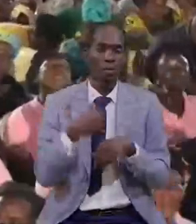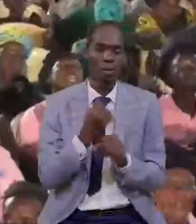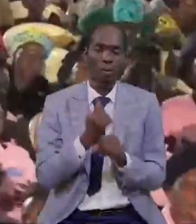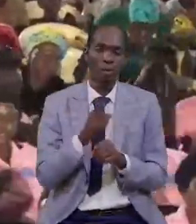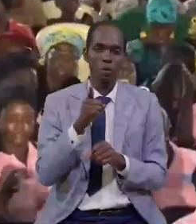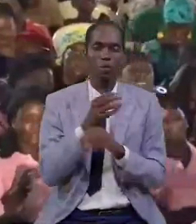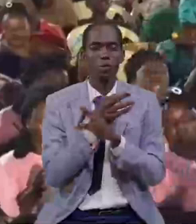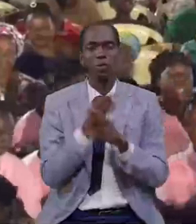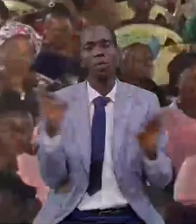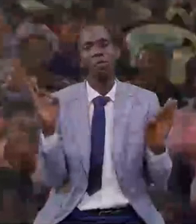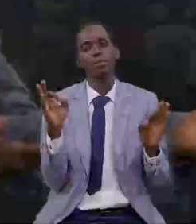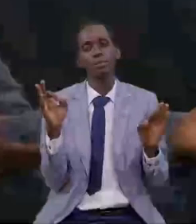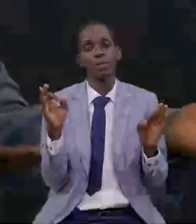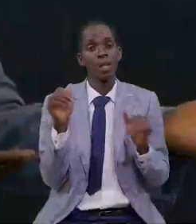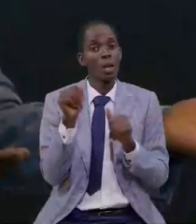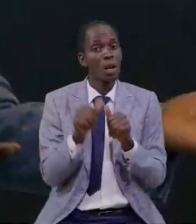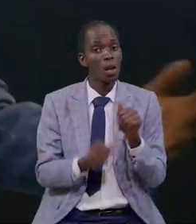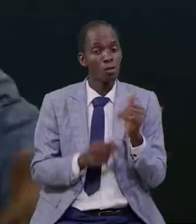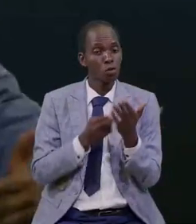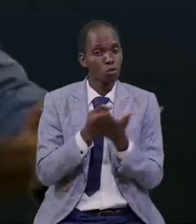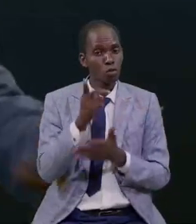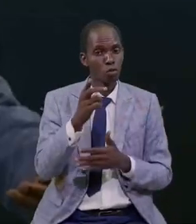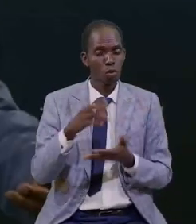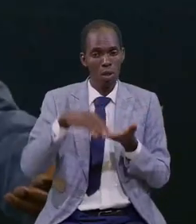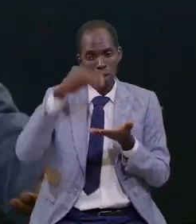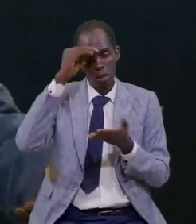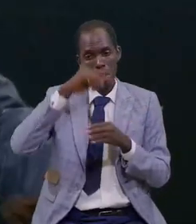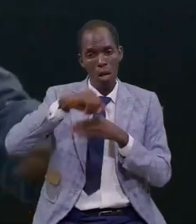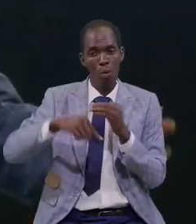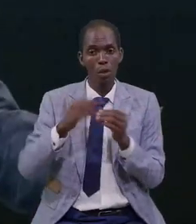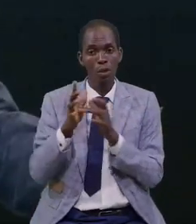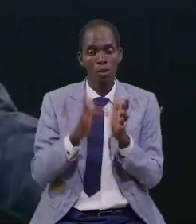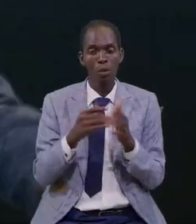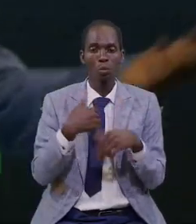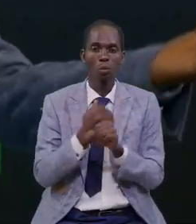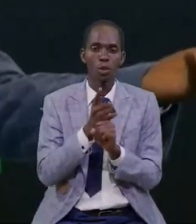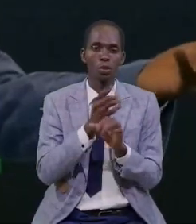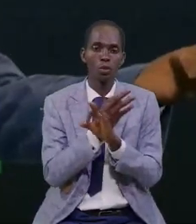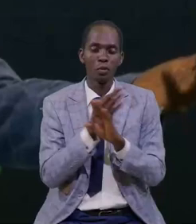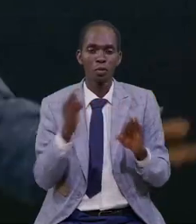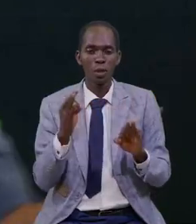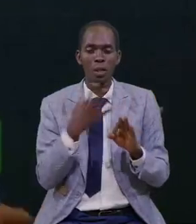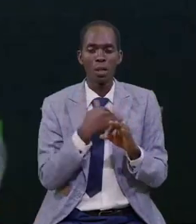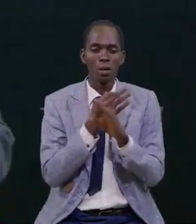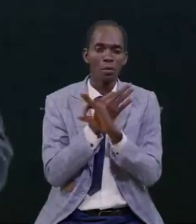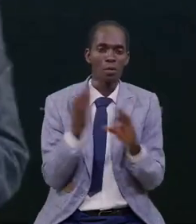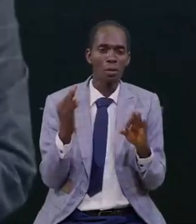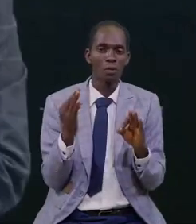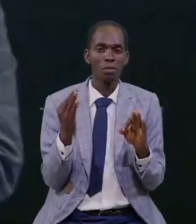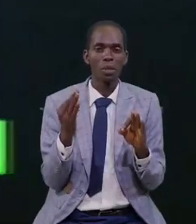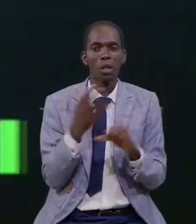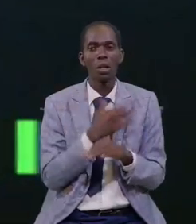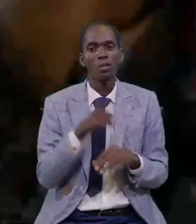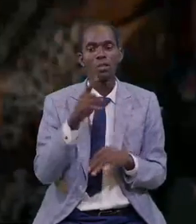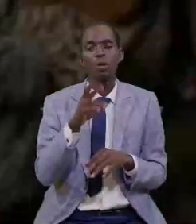affranchira toute vérité que tu entends sur Jésus ta franchi ta franchi ta franchi et tu